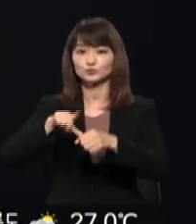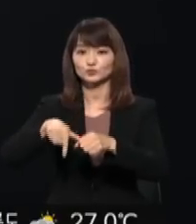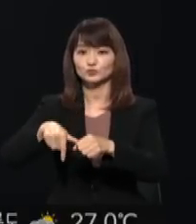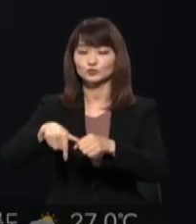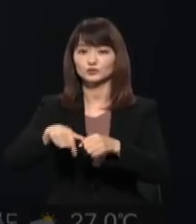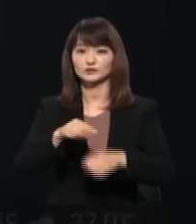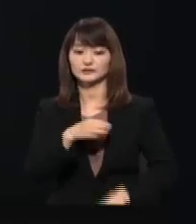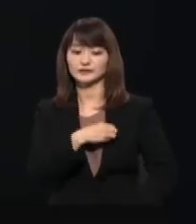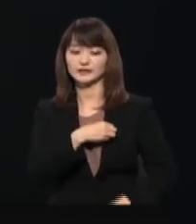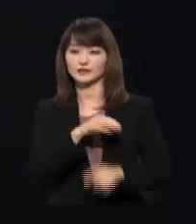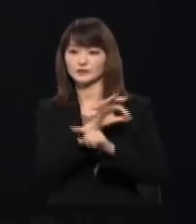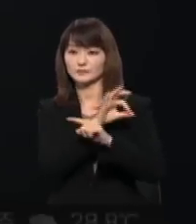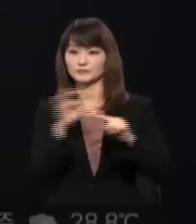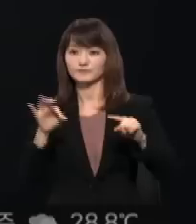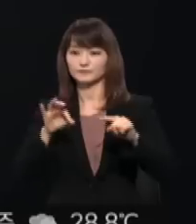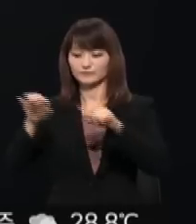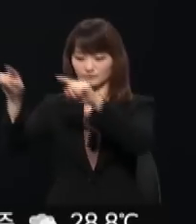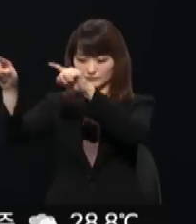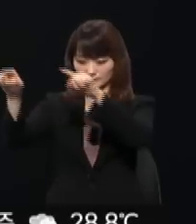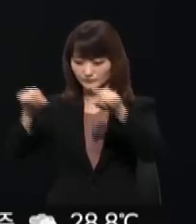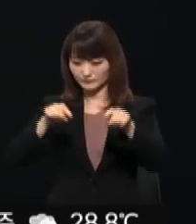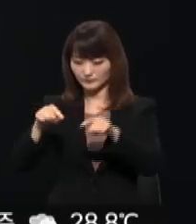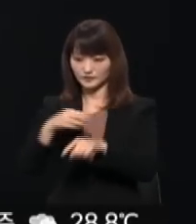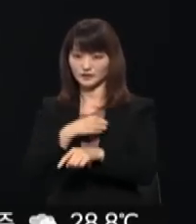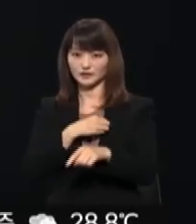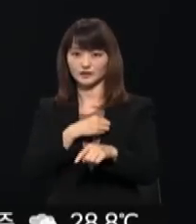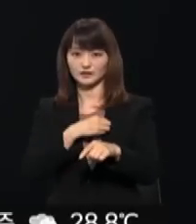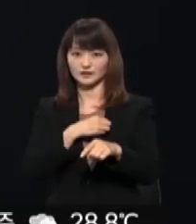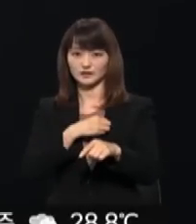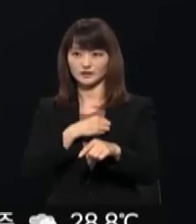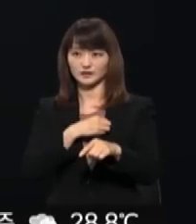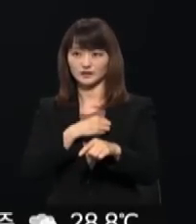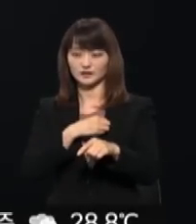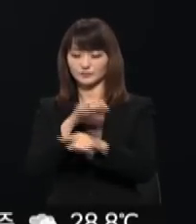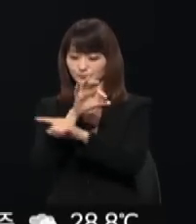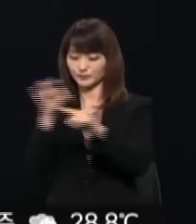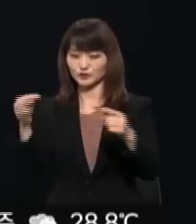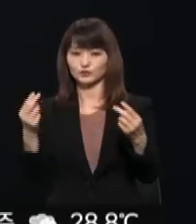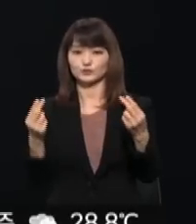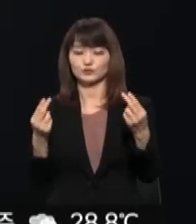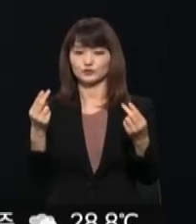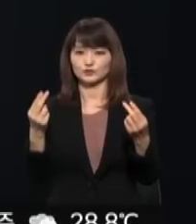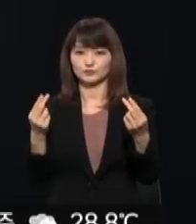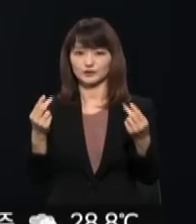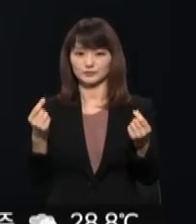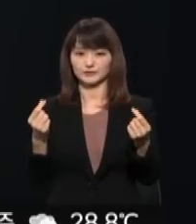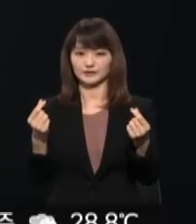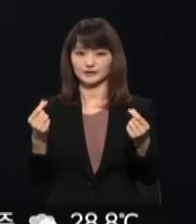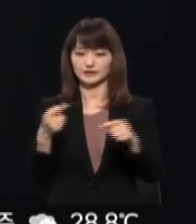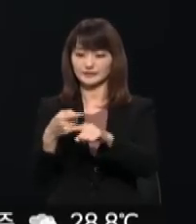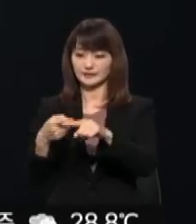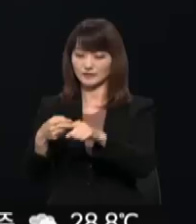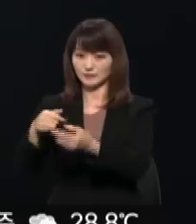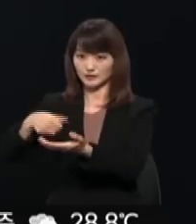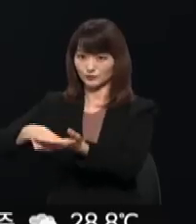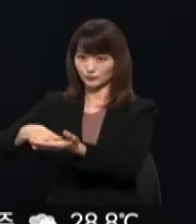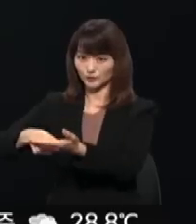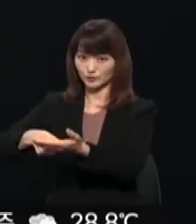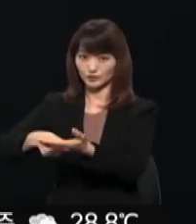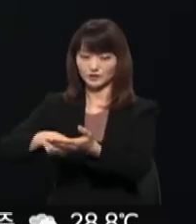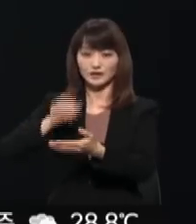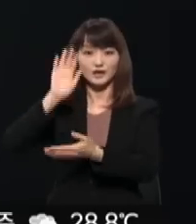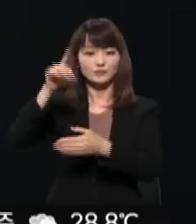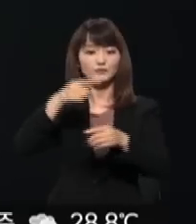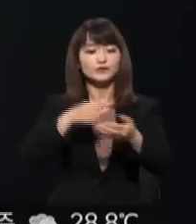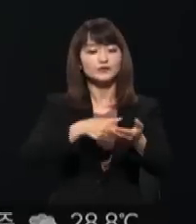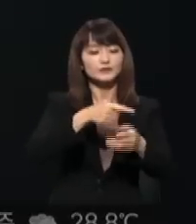있는 당원 비율이 사실 전국에 있는 당원 비율이랑 비슷합니다 그러니까 거의 절반 정도를 투표했고 절반이 이제 앞으로 투표를 해야 된다고 볼 수